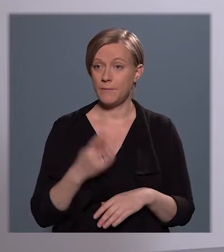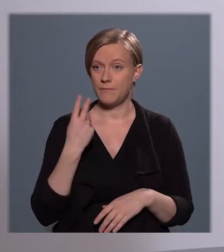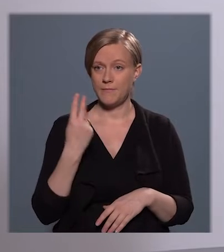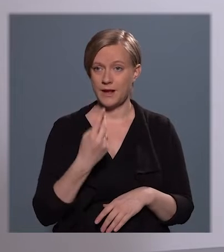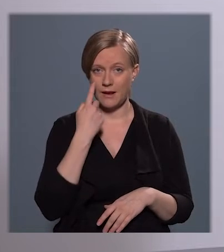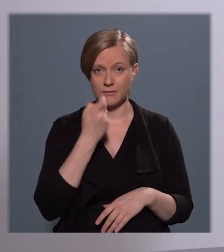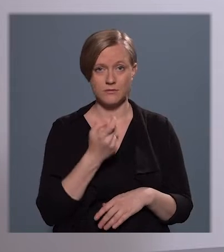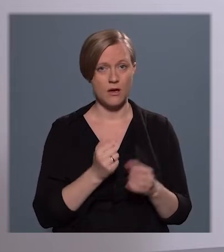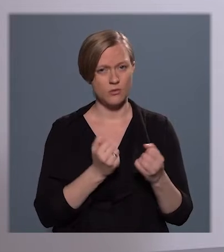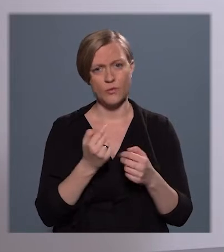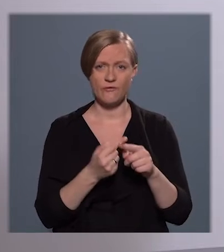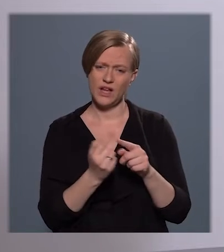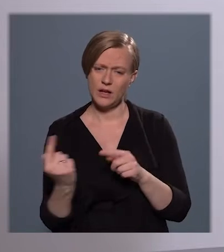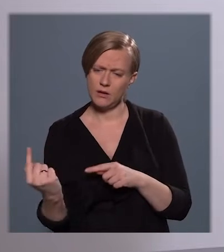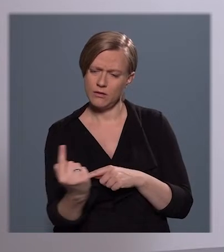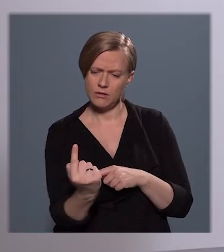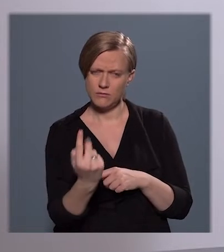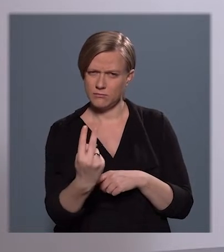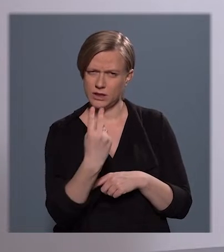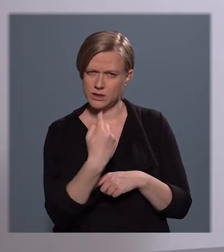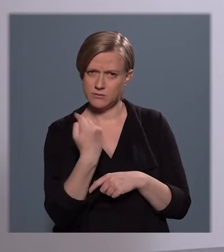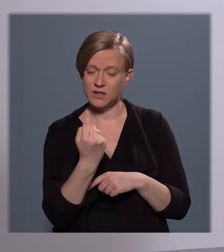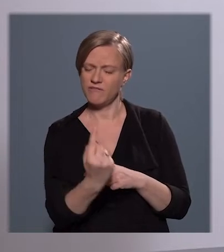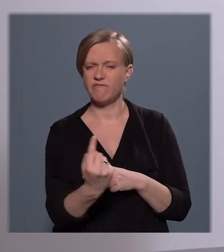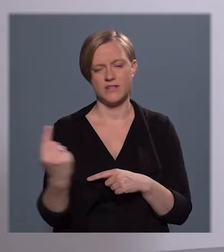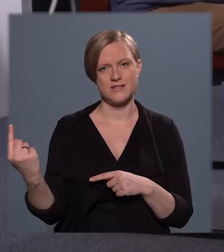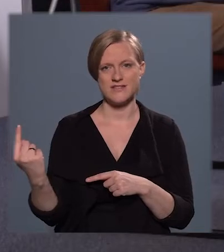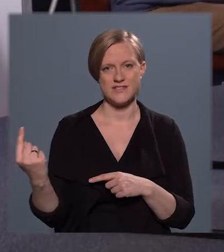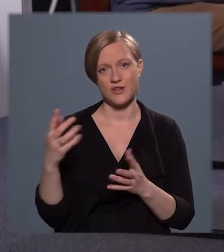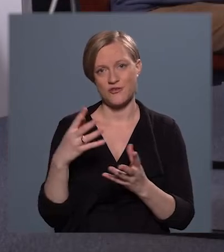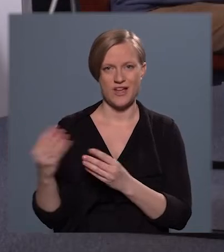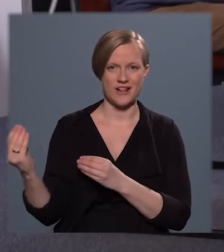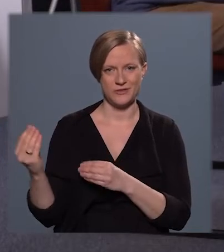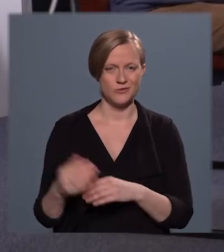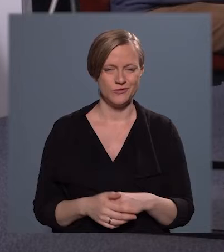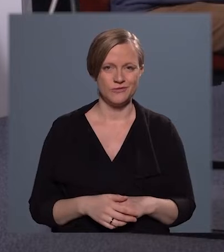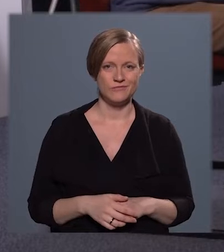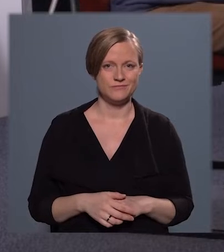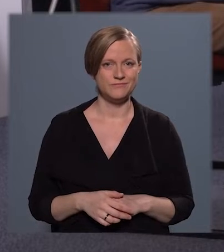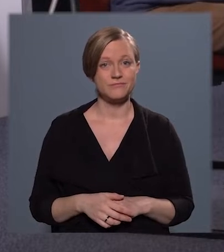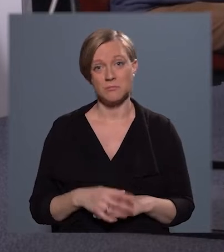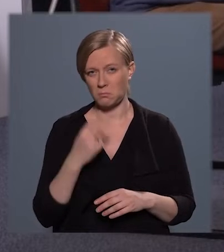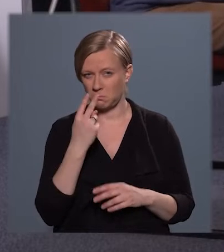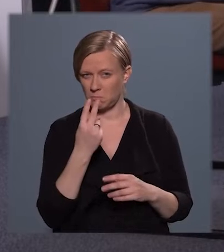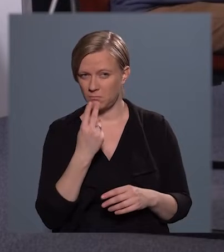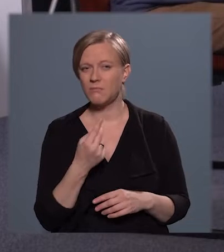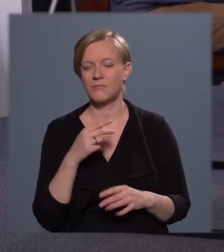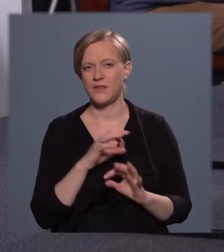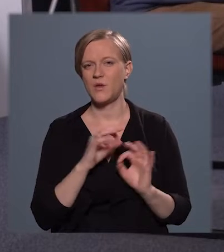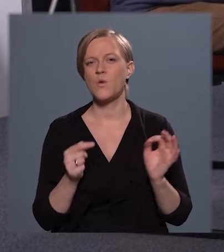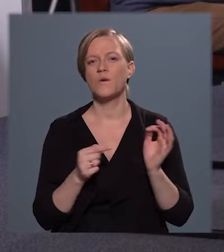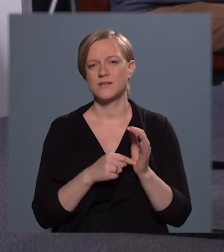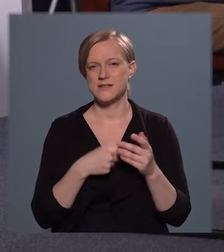autót, így félig kijött az út közepére, úgy megnézett minket, visszafordult, és akkor eltűnt újra. Regisztrálta, hogy jó